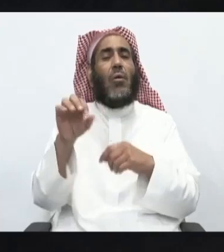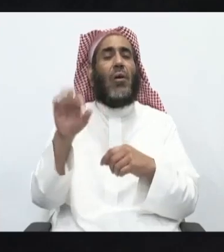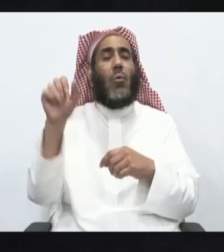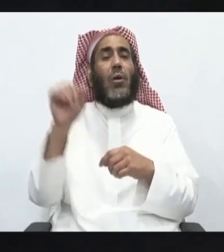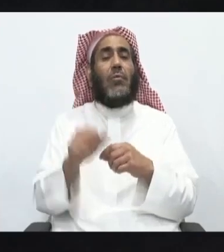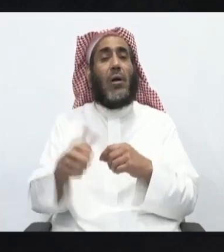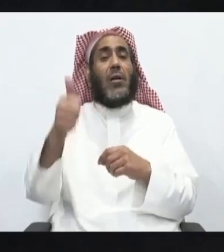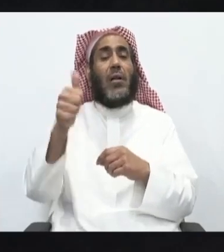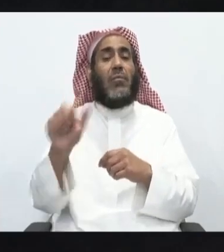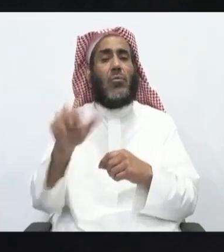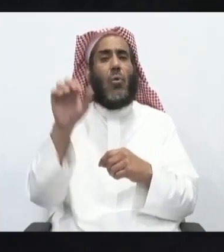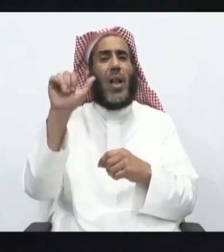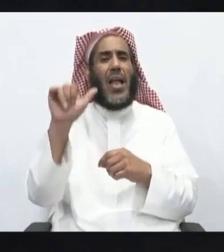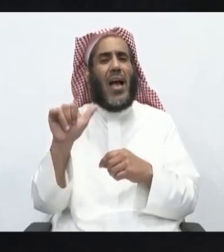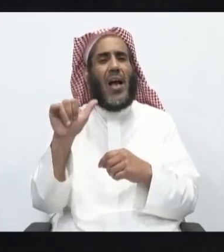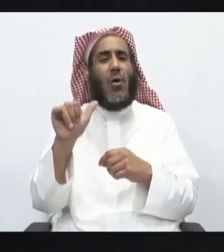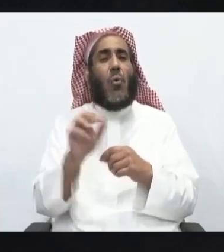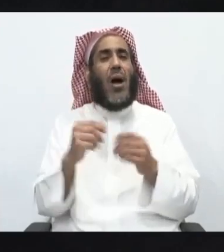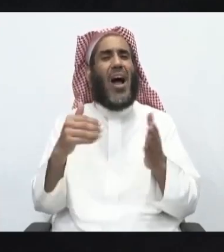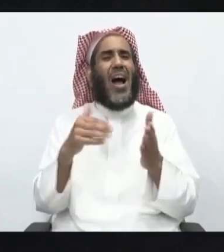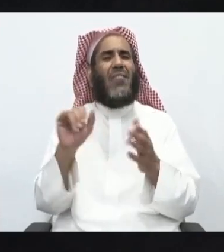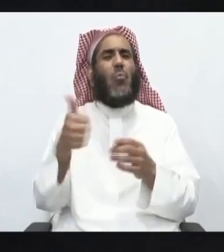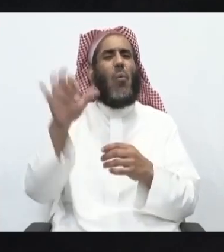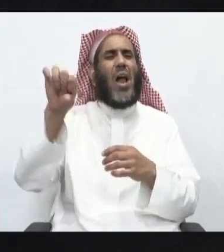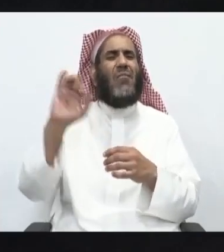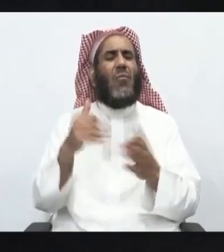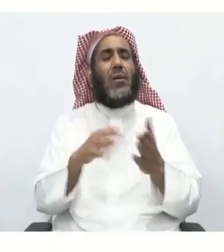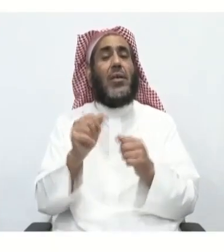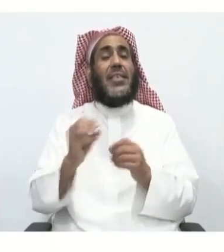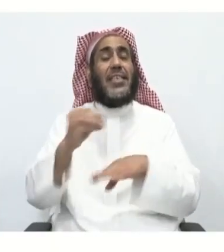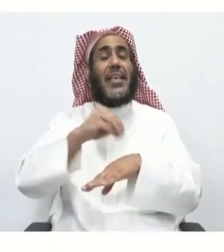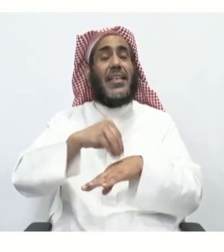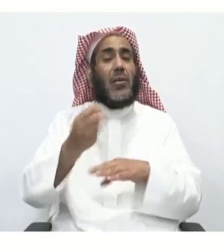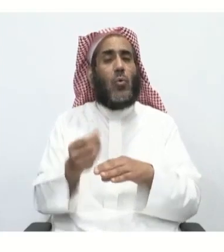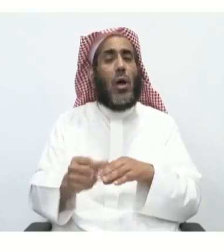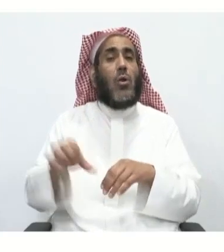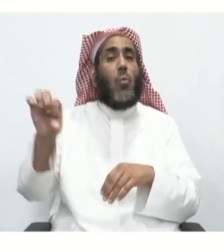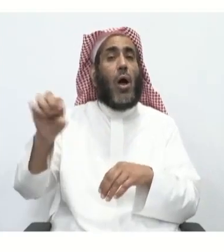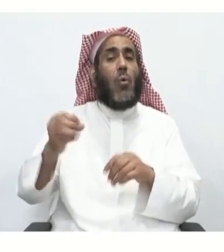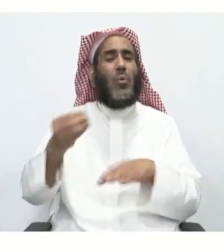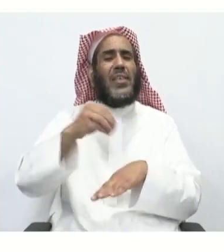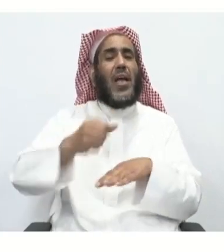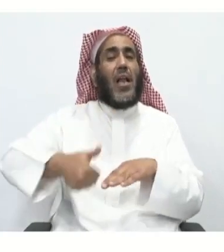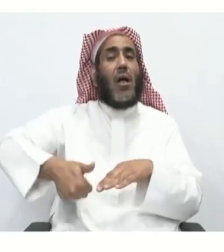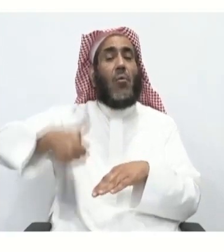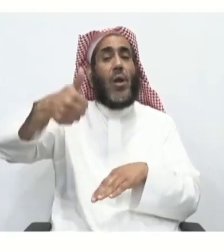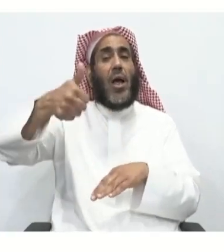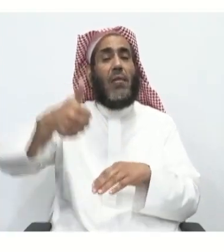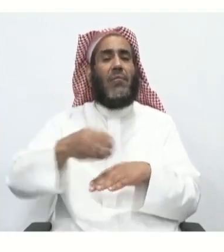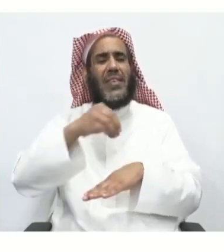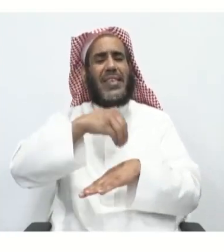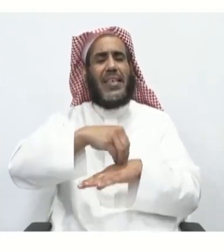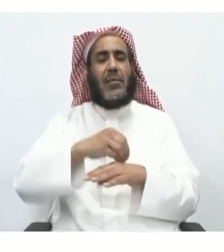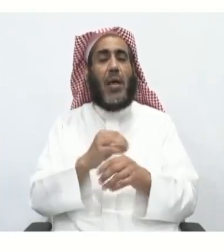هنا الالف وهمزه الوصل والياء و عرف العله الزياده الواو والالف اذا الزياده فقط في الواو